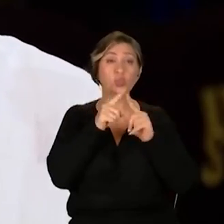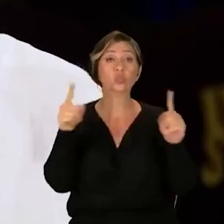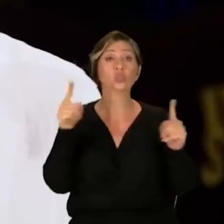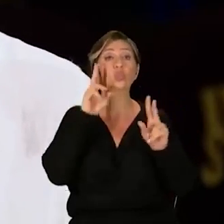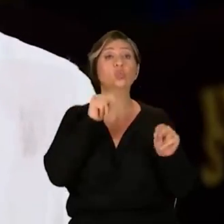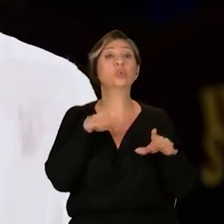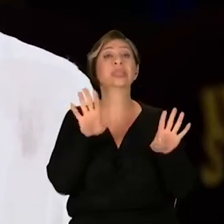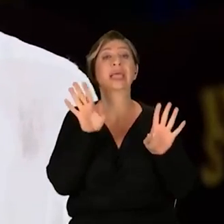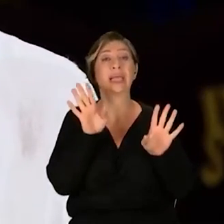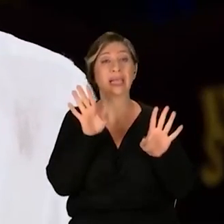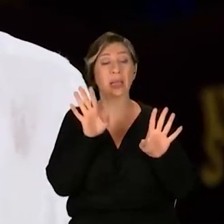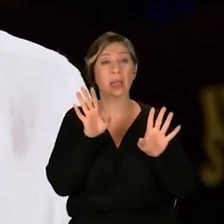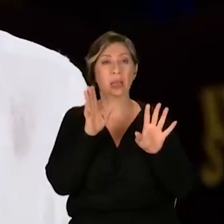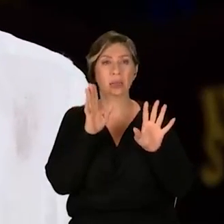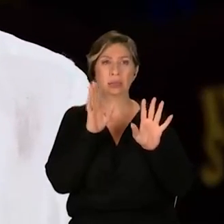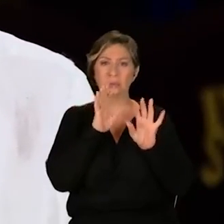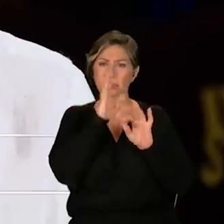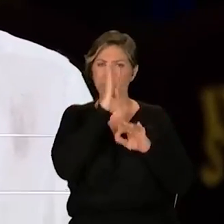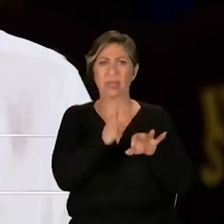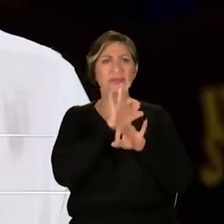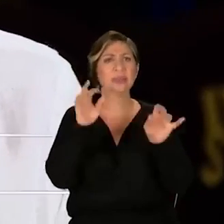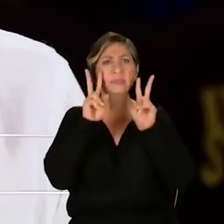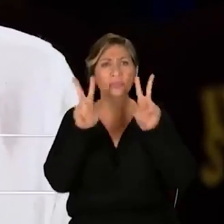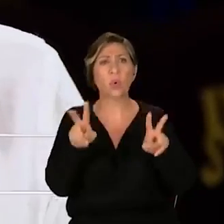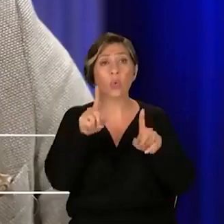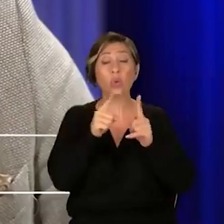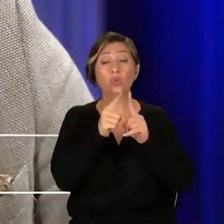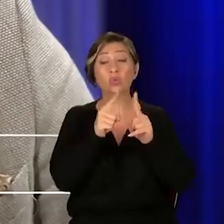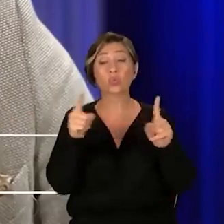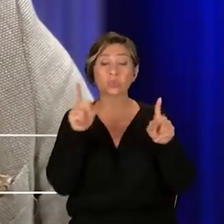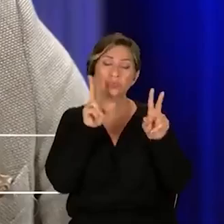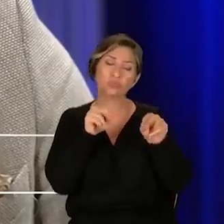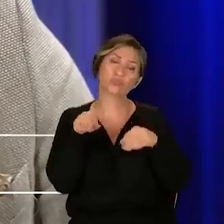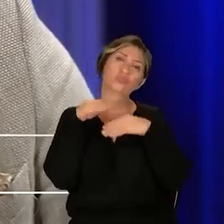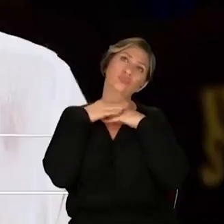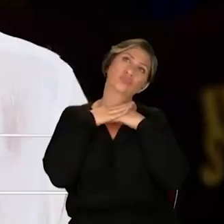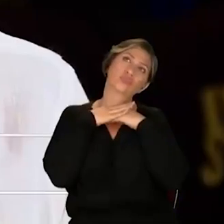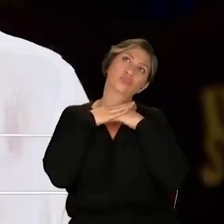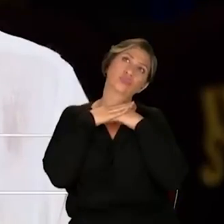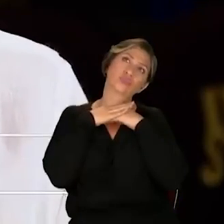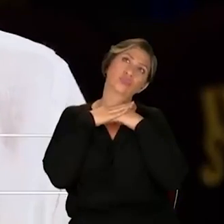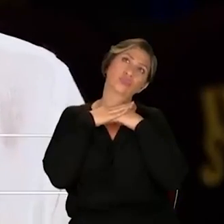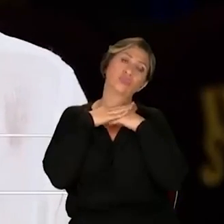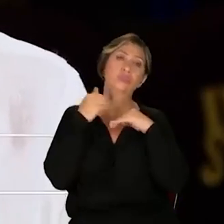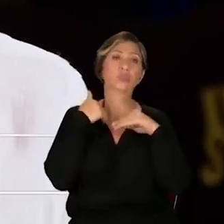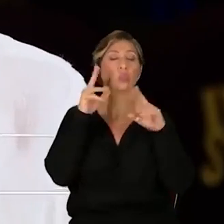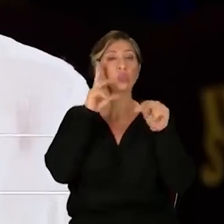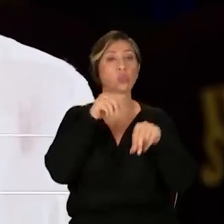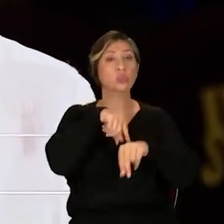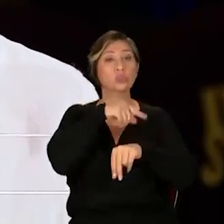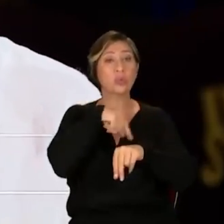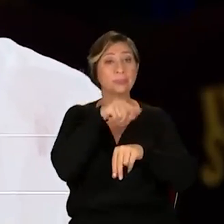değil. Yani objektif olarak baktığınız zaman onlar uzun süre yatakta kalıyorlar. Hı. Çünkü bizim uyku